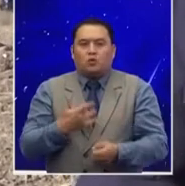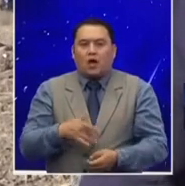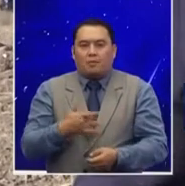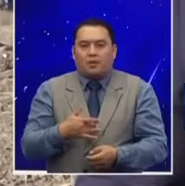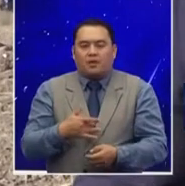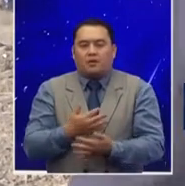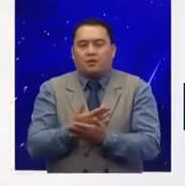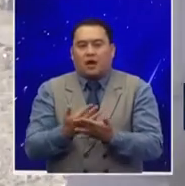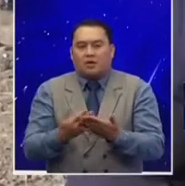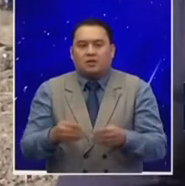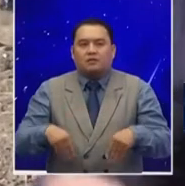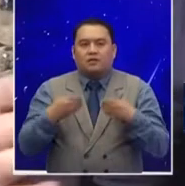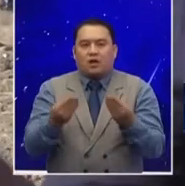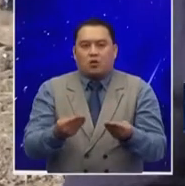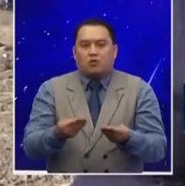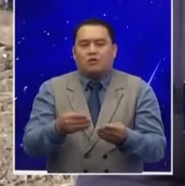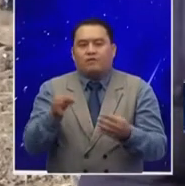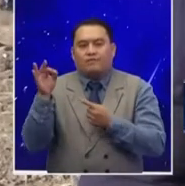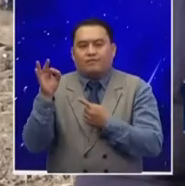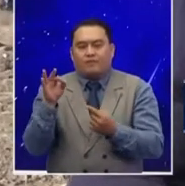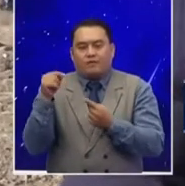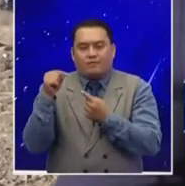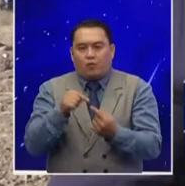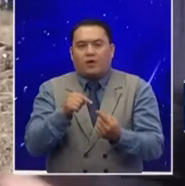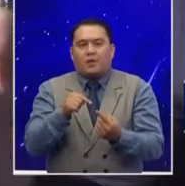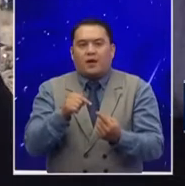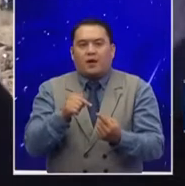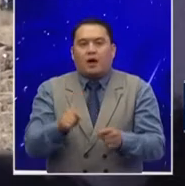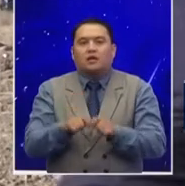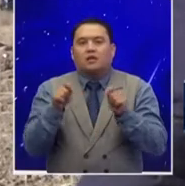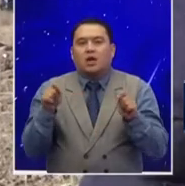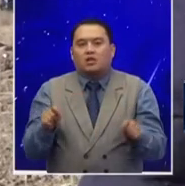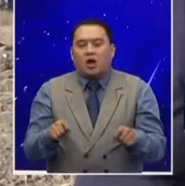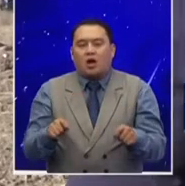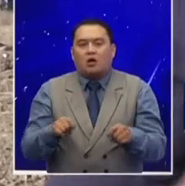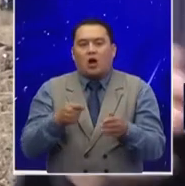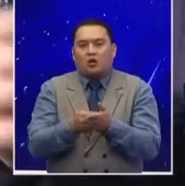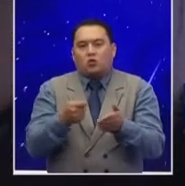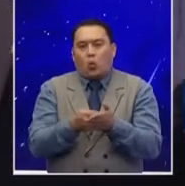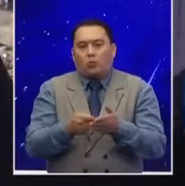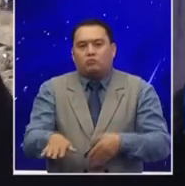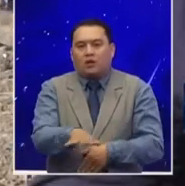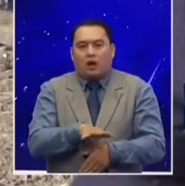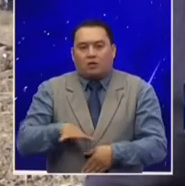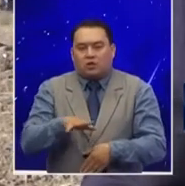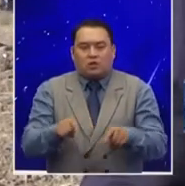удобрения, гербициды. Все у нас планируется открытие откорм площадки, уже поставлен